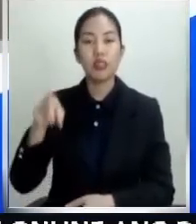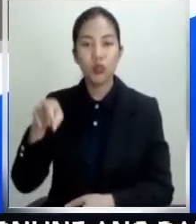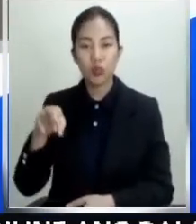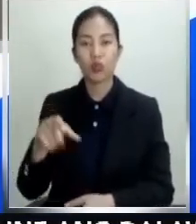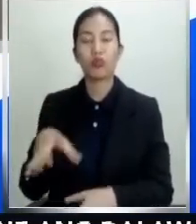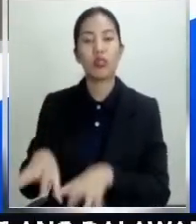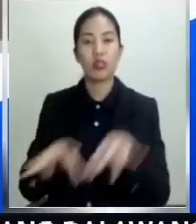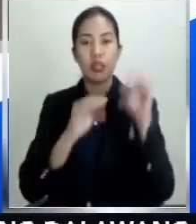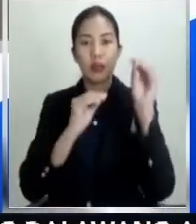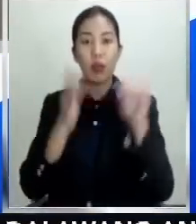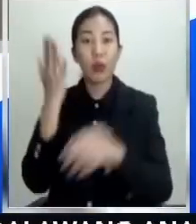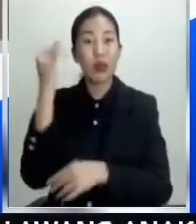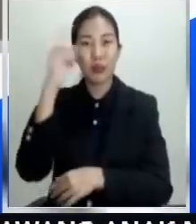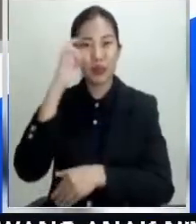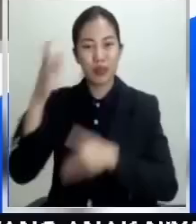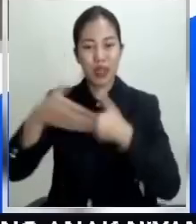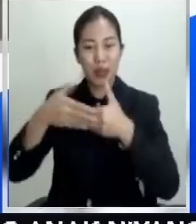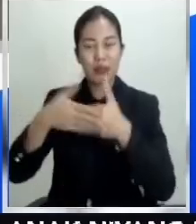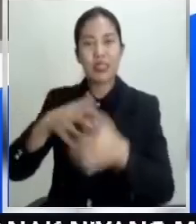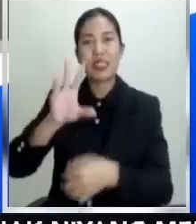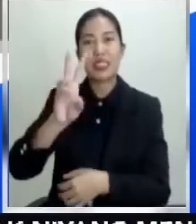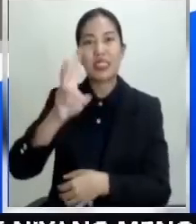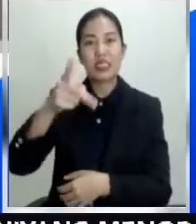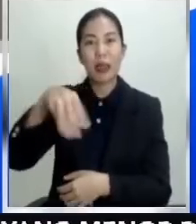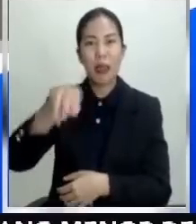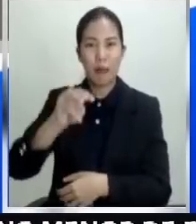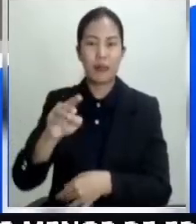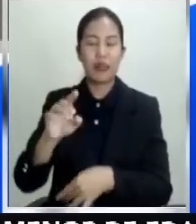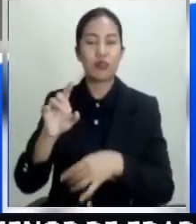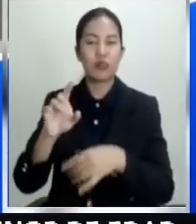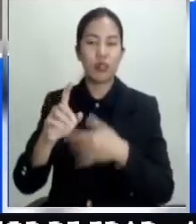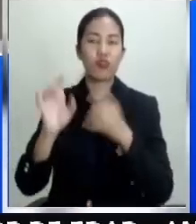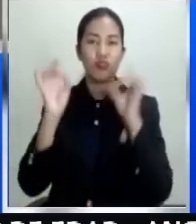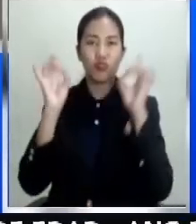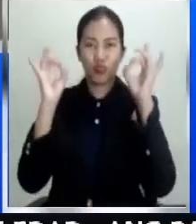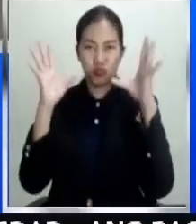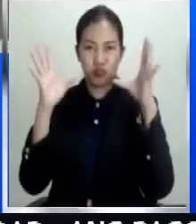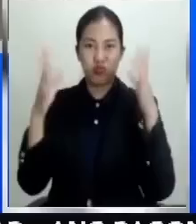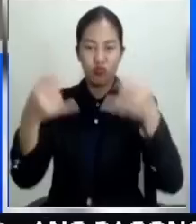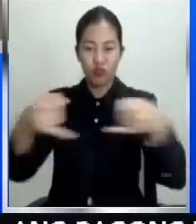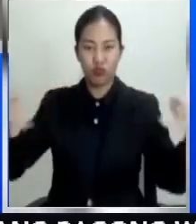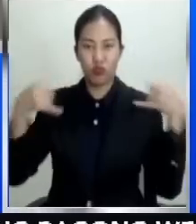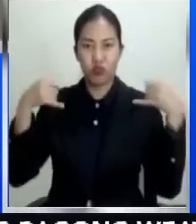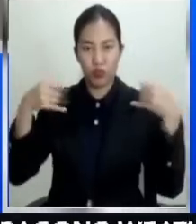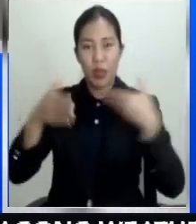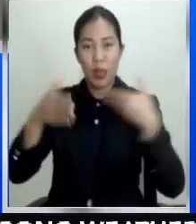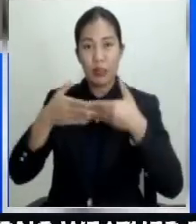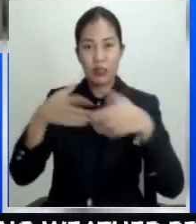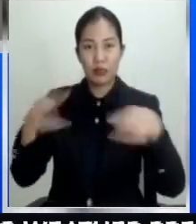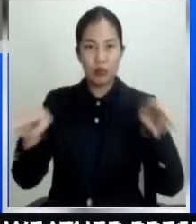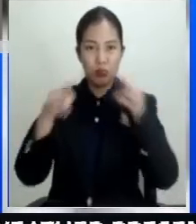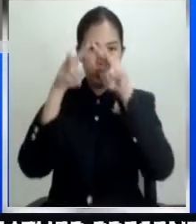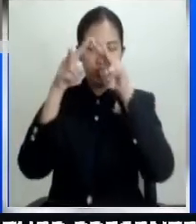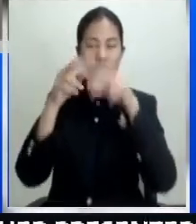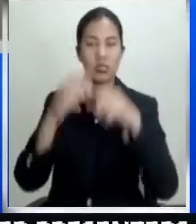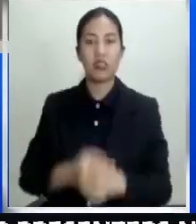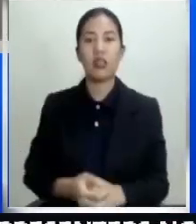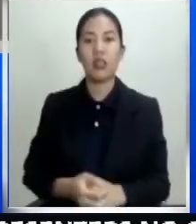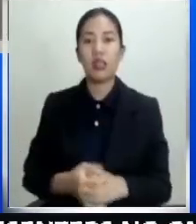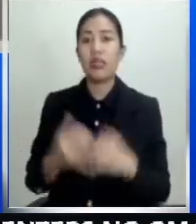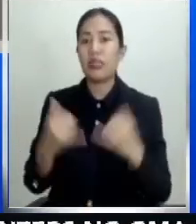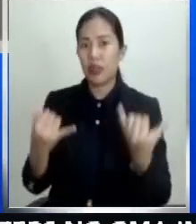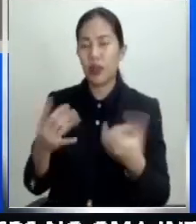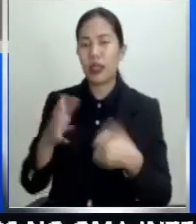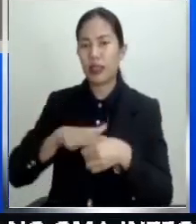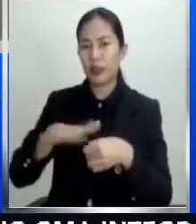lugar sa 6-kilometer permanent danger zone. Ayon sa Department of Agriculture, sapat pa sa ngayon ang supply ng gulay sa Albay. Para